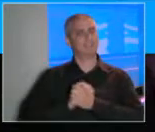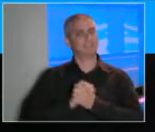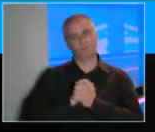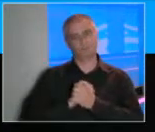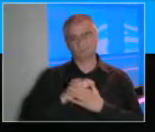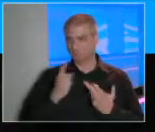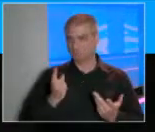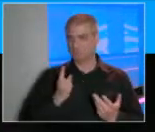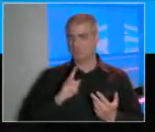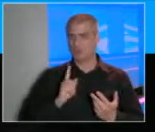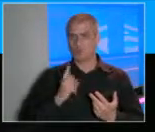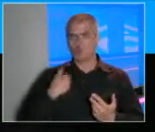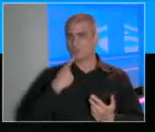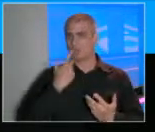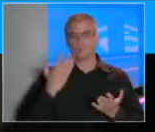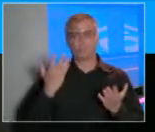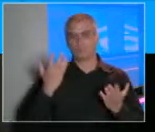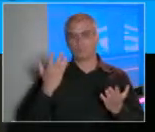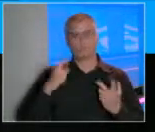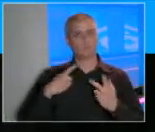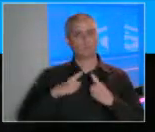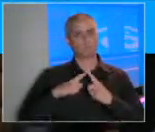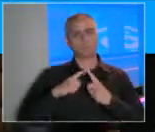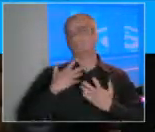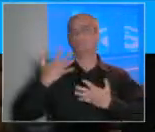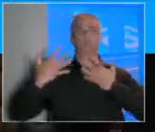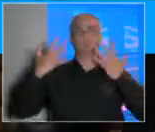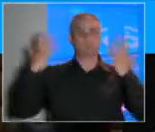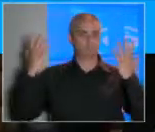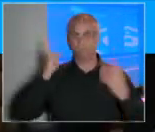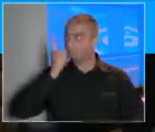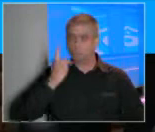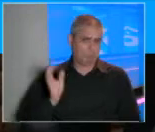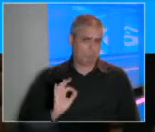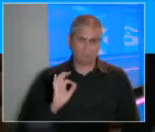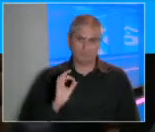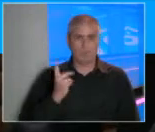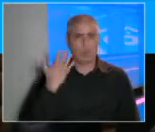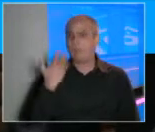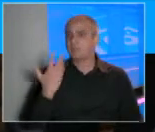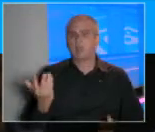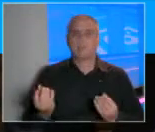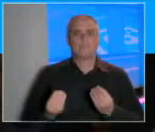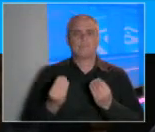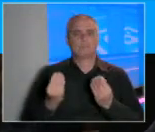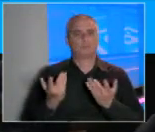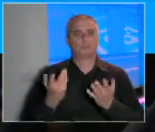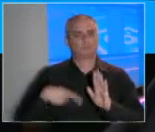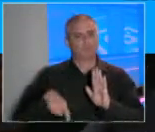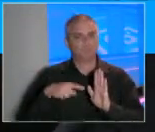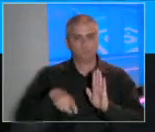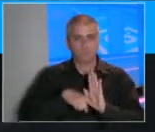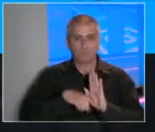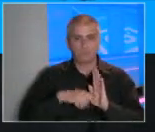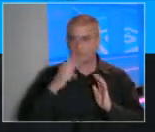ידידותית, לא הייתי אומרת אפילו ברוח מזהירה, כלומר לא הייתה כאן איזה רוח שלילית,